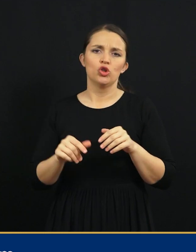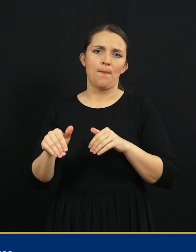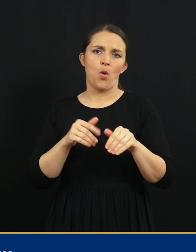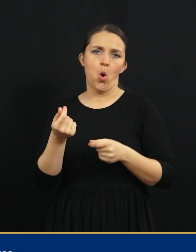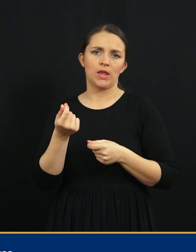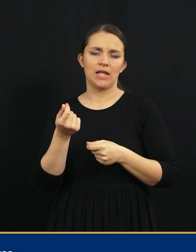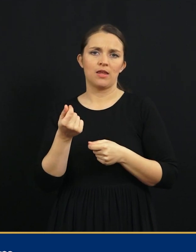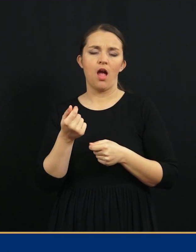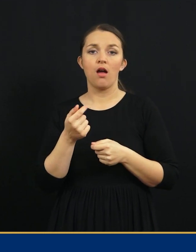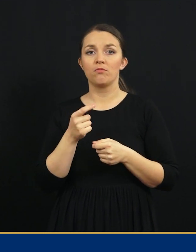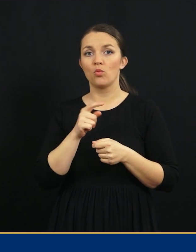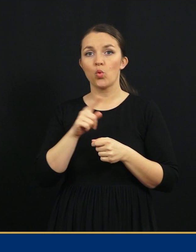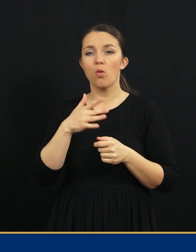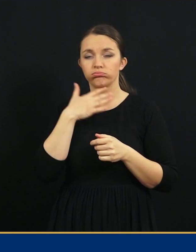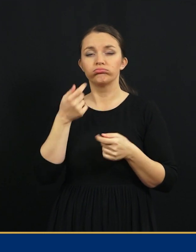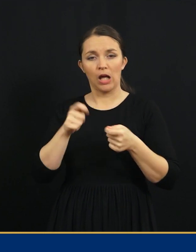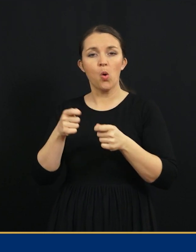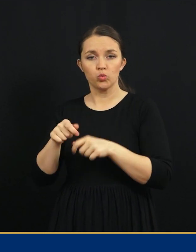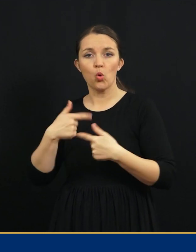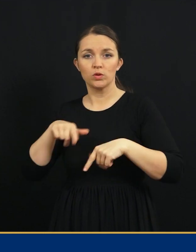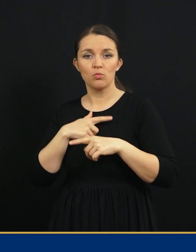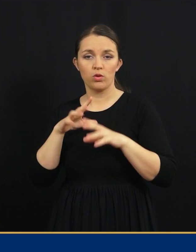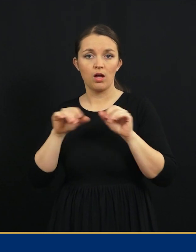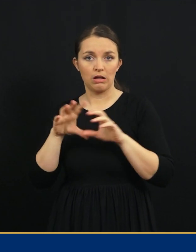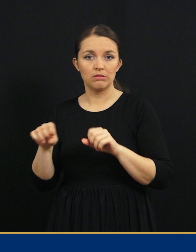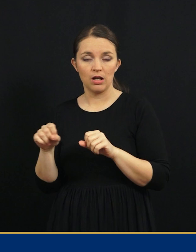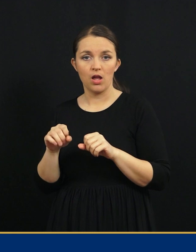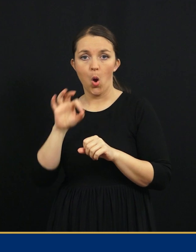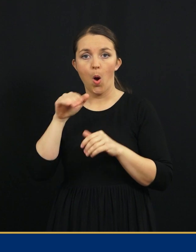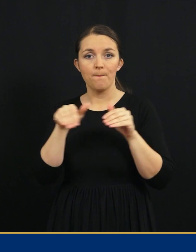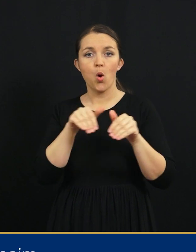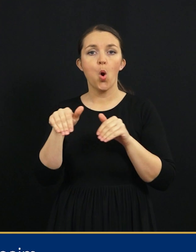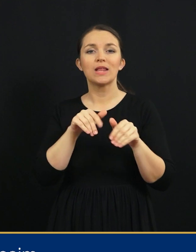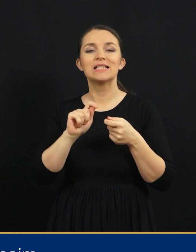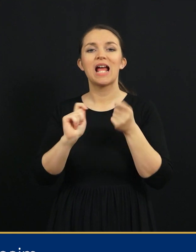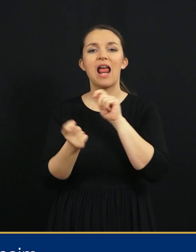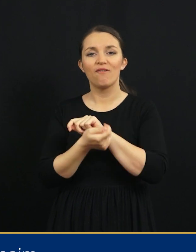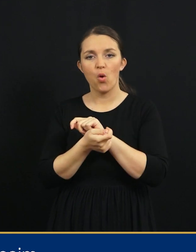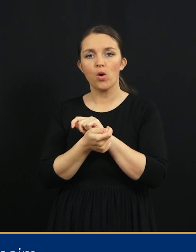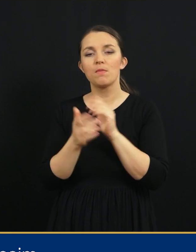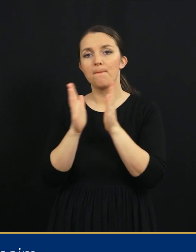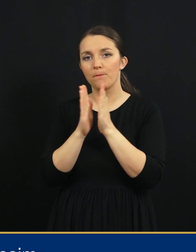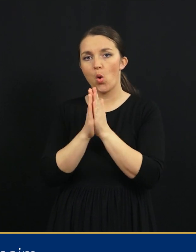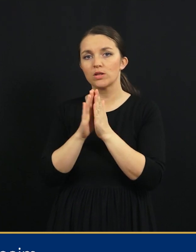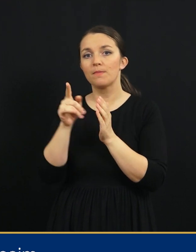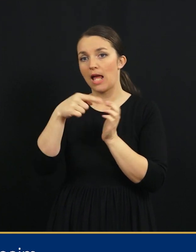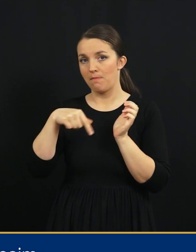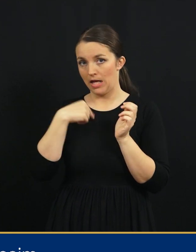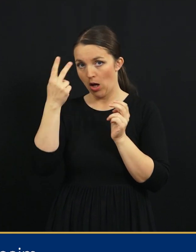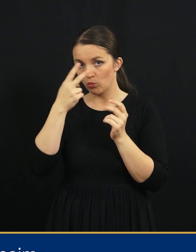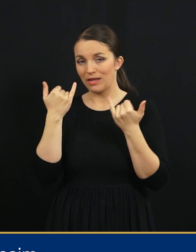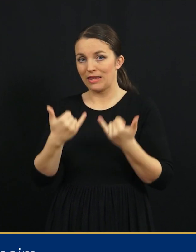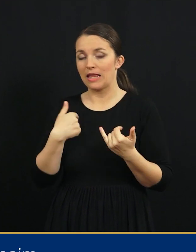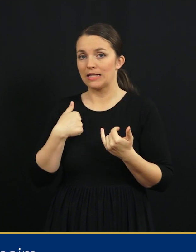najnižjih pokojninah. Ker do nekaj zaključkov smo prišli, o sami pokojninski reformi, prosim, da